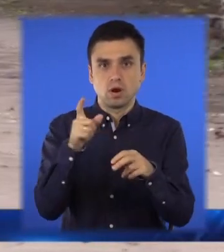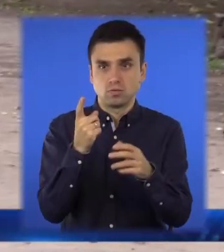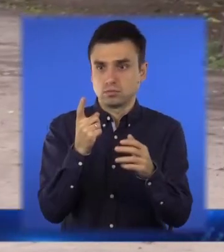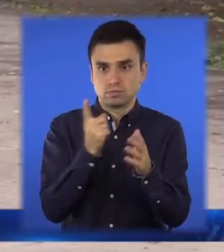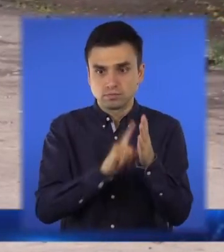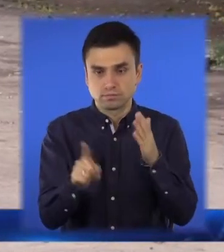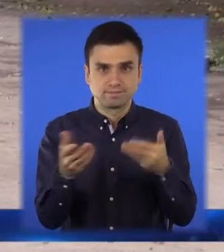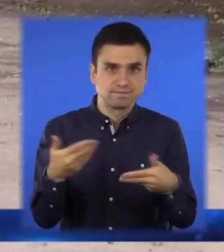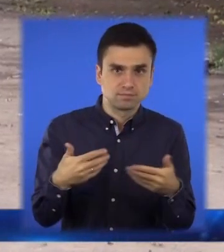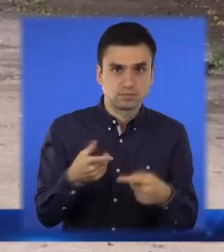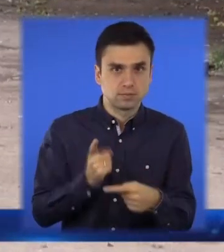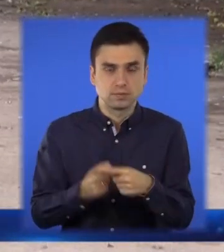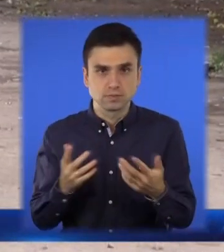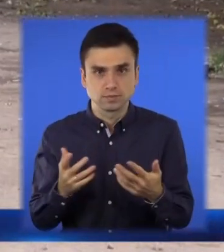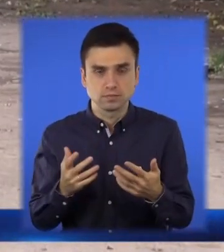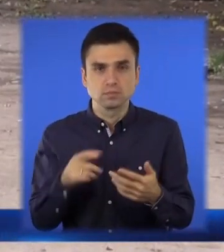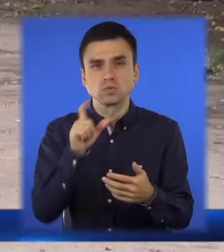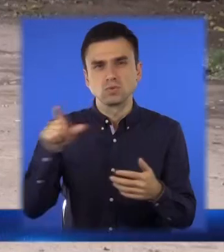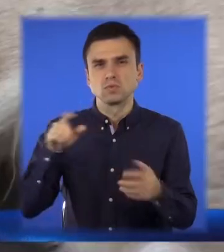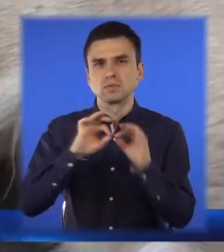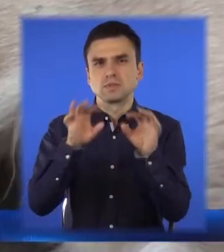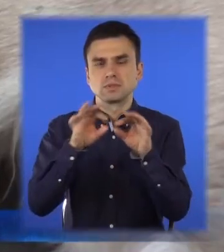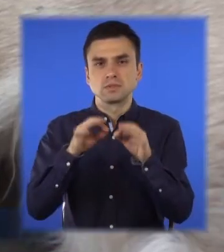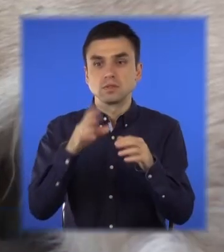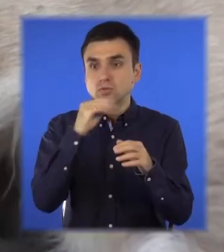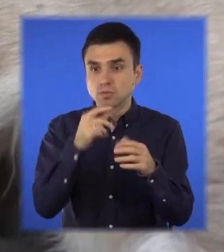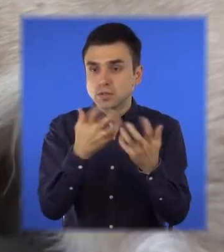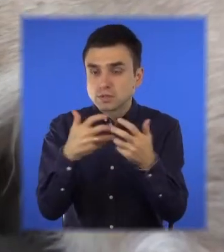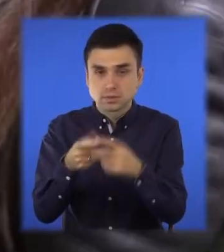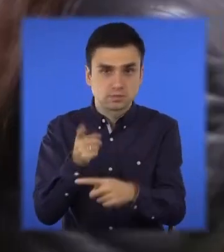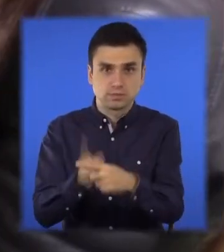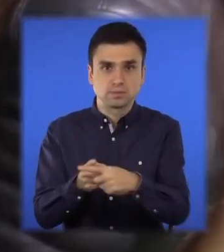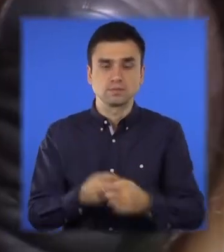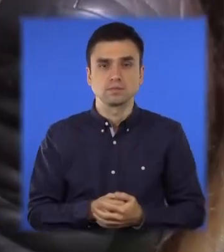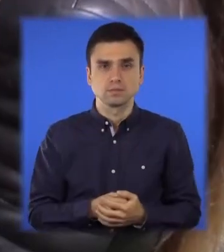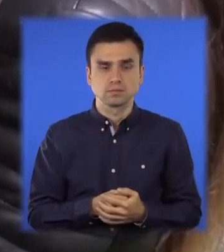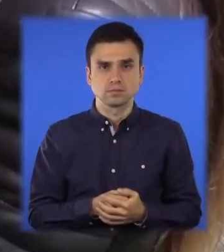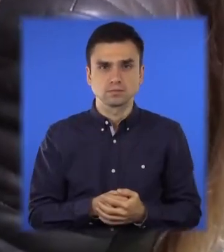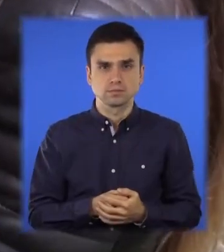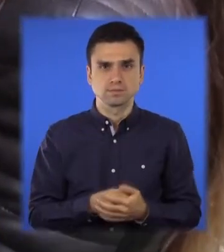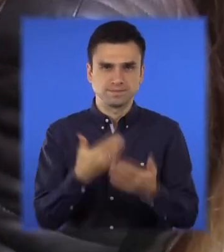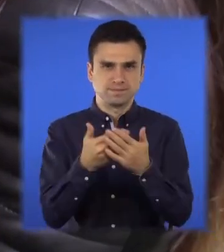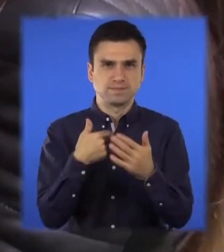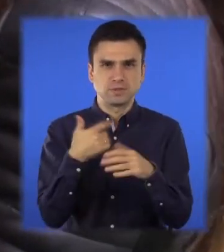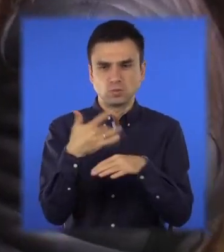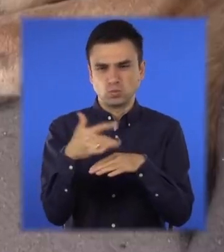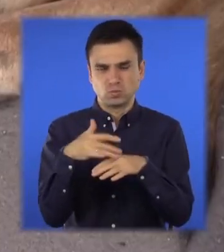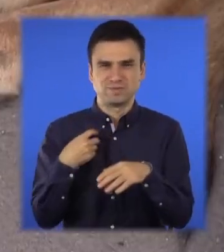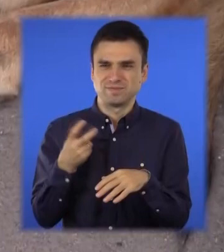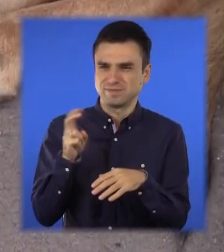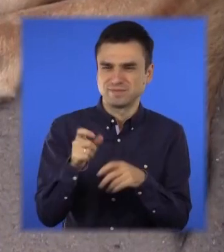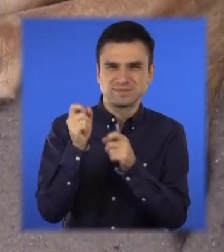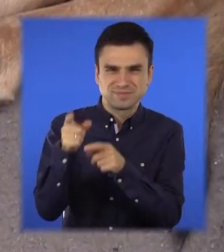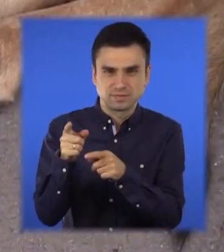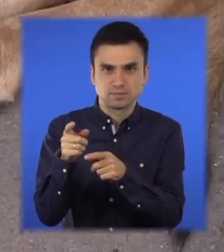нагодують. Мешканці двору говорять, що нині безхатніх собак тут не злічити. Не тільки я, всі до мусорника носять, у кого що є. Ось